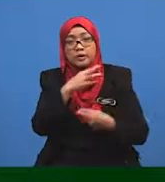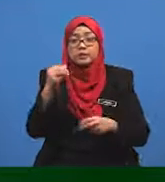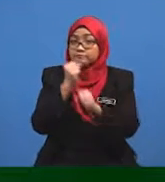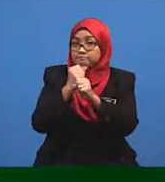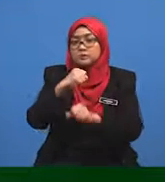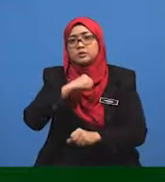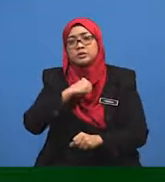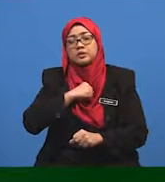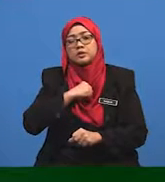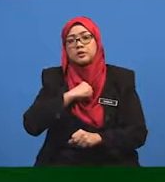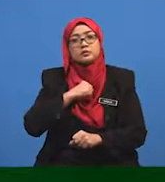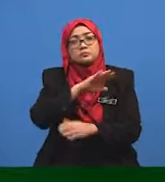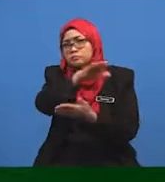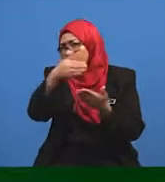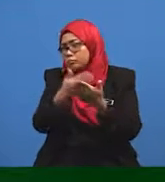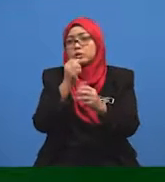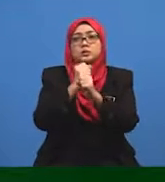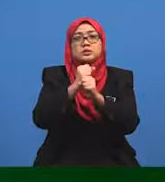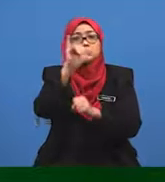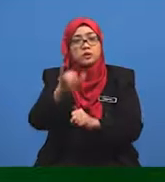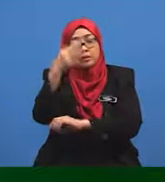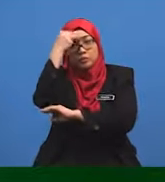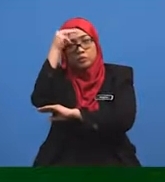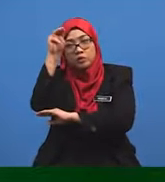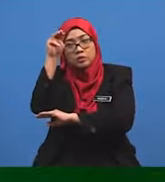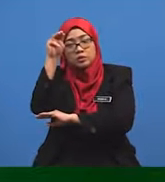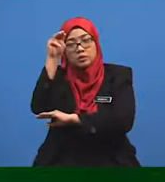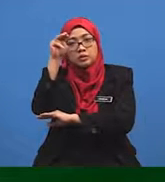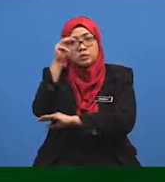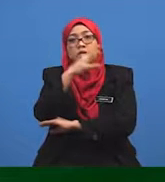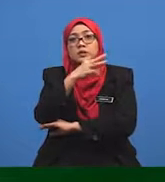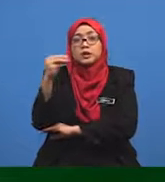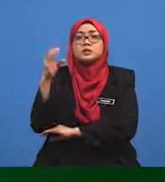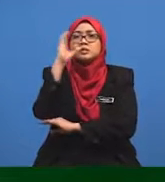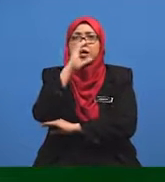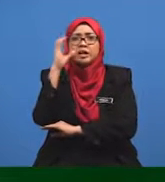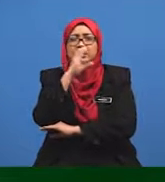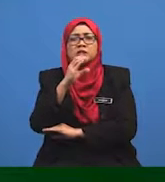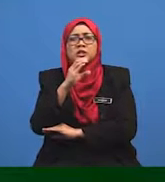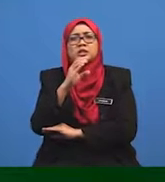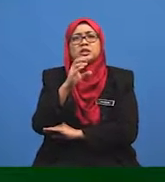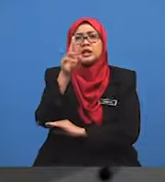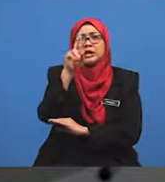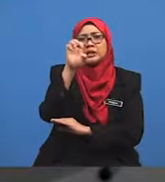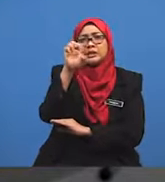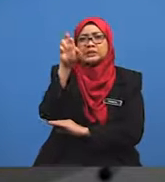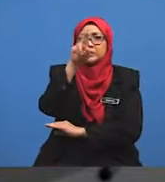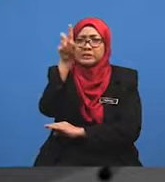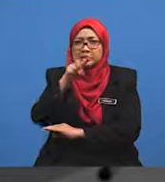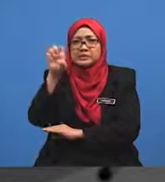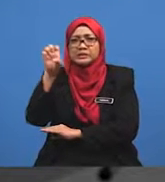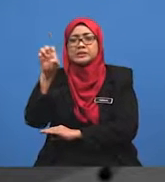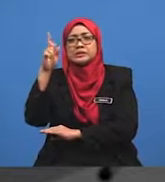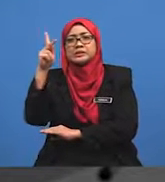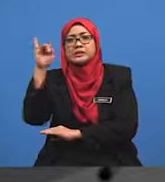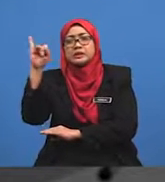kerana mereka mencari rezeki yang halal dan tidak meminta-minta daripada orang lain. Sebelum